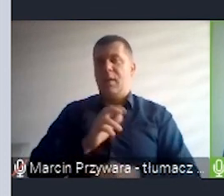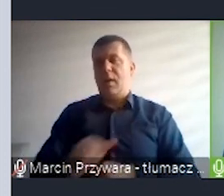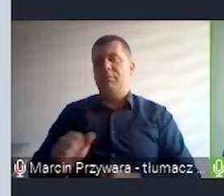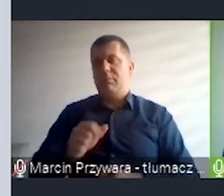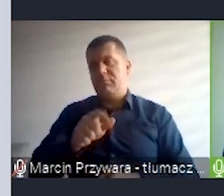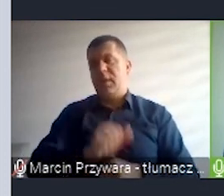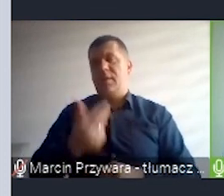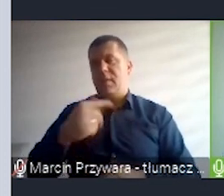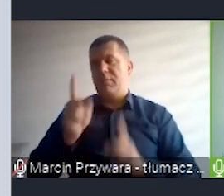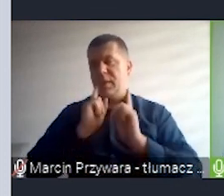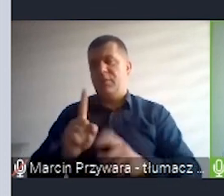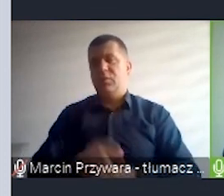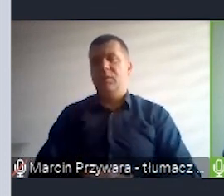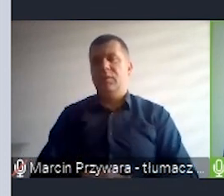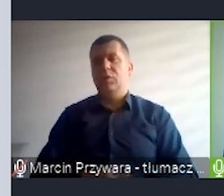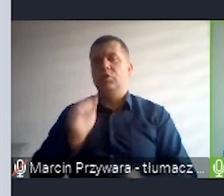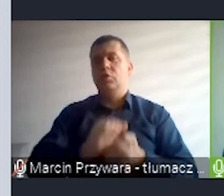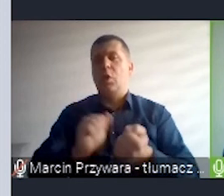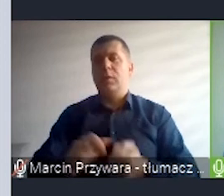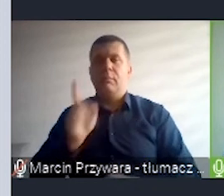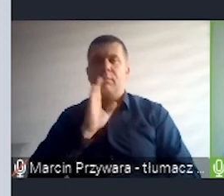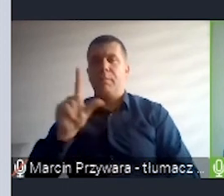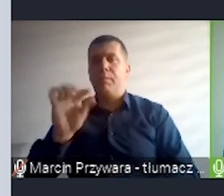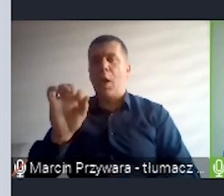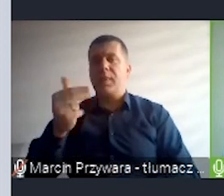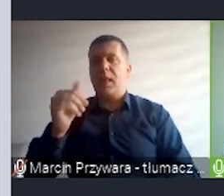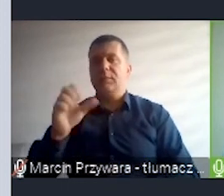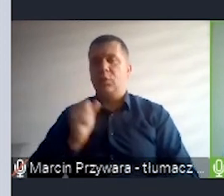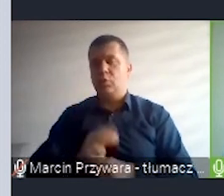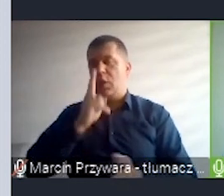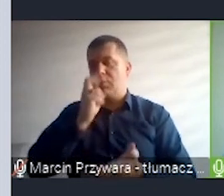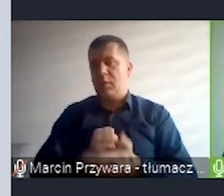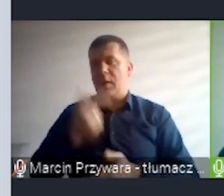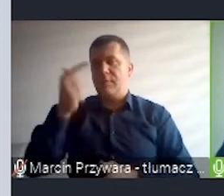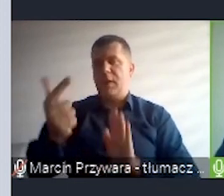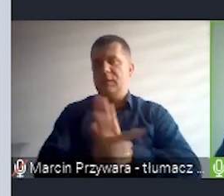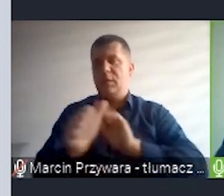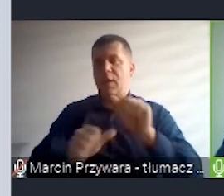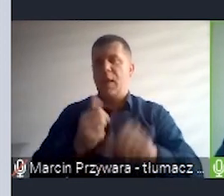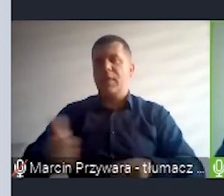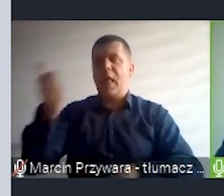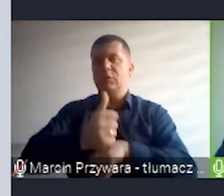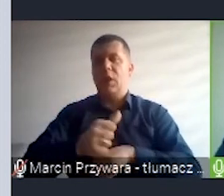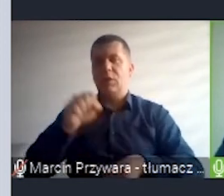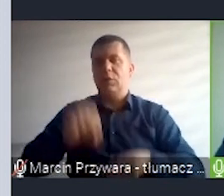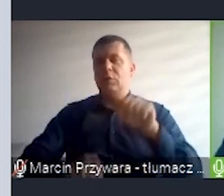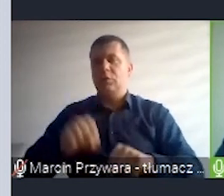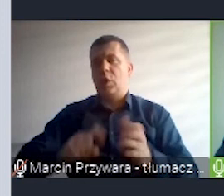wystąpiła nieprawidłowość. Szkodę potencjalną potwierdził już w 2017 roku Naczelny Sąd